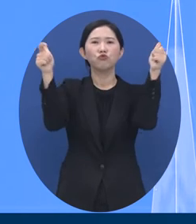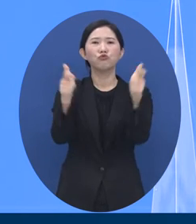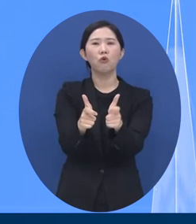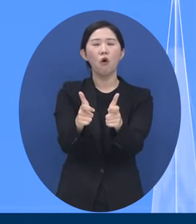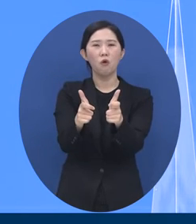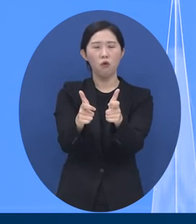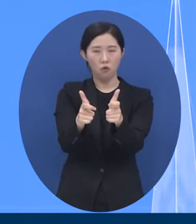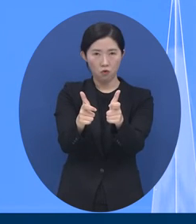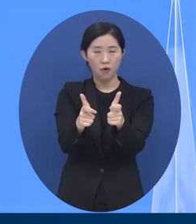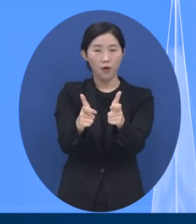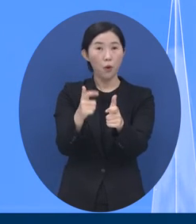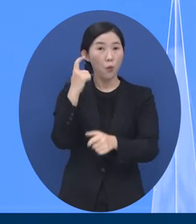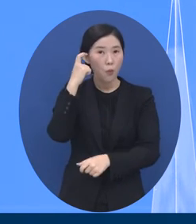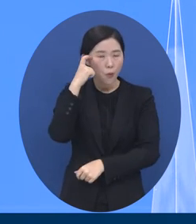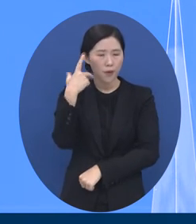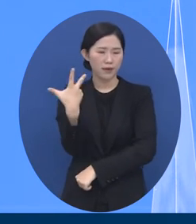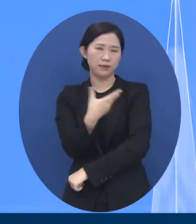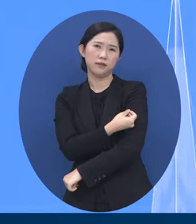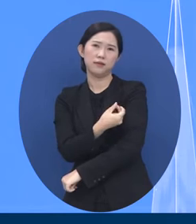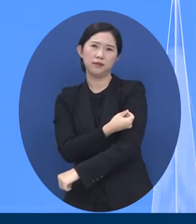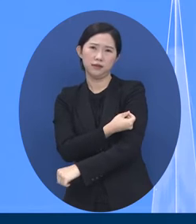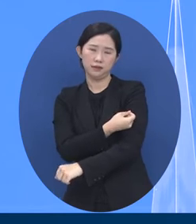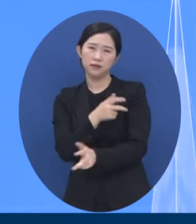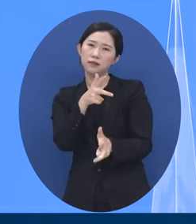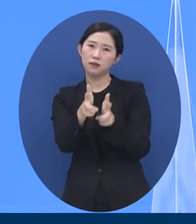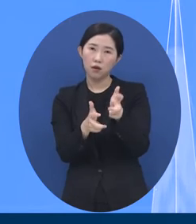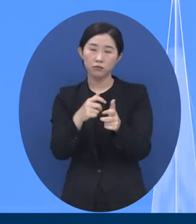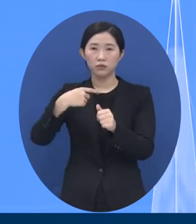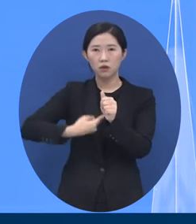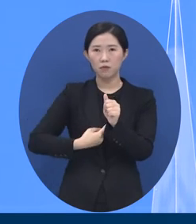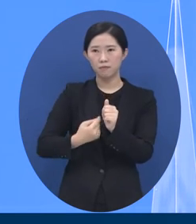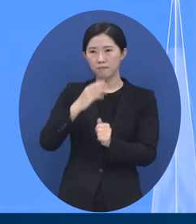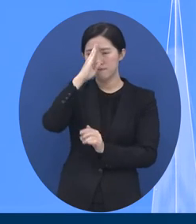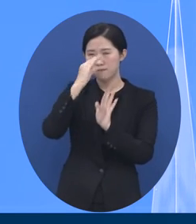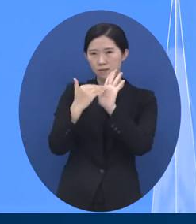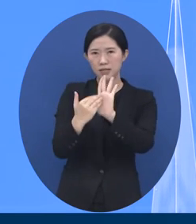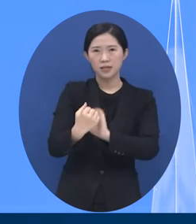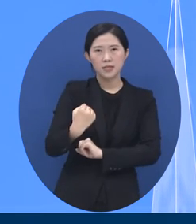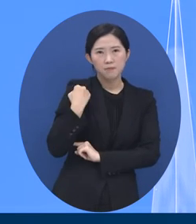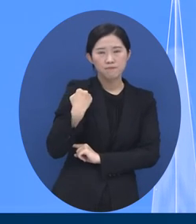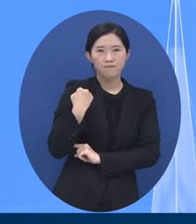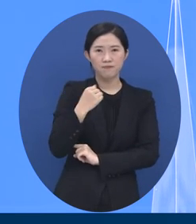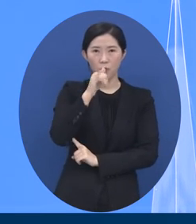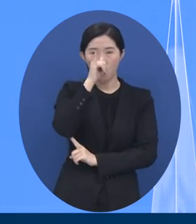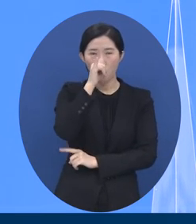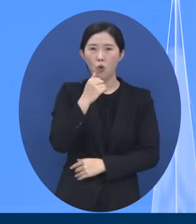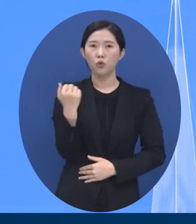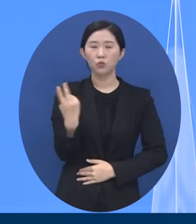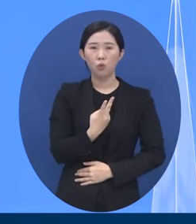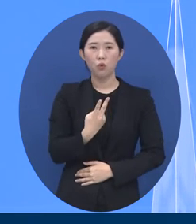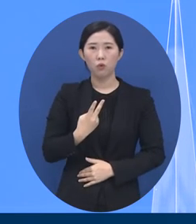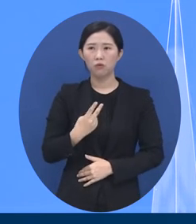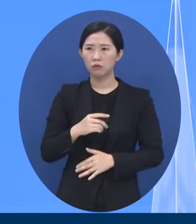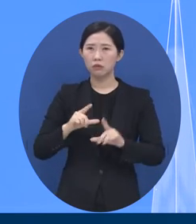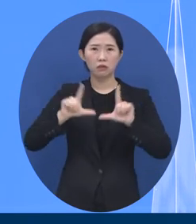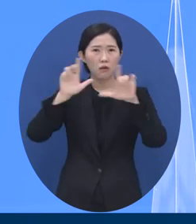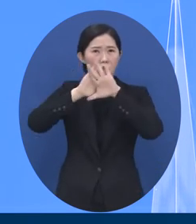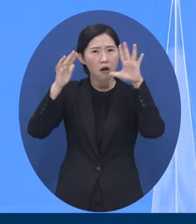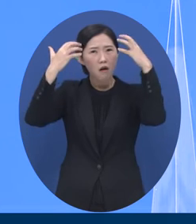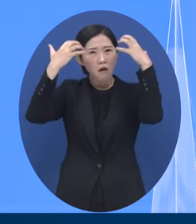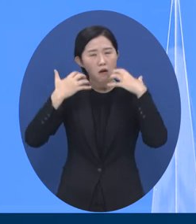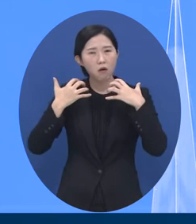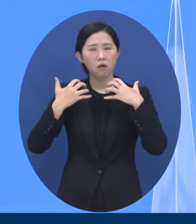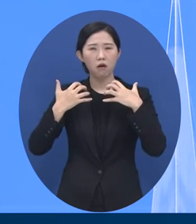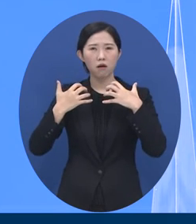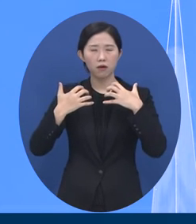백신 접종 사업을 통해 면역을 획득한 사람의 비율이 점진적으로 상승하는 것, 계절 요인으로 실내